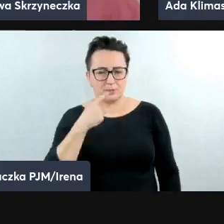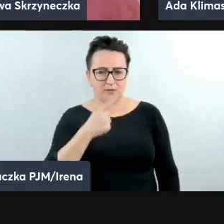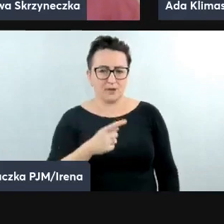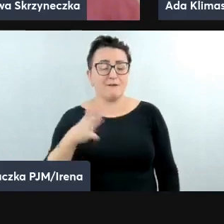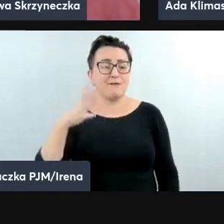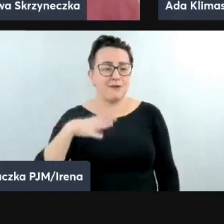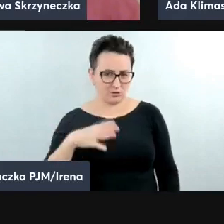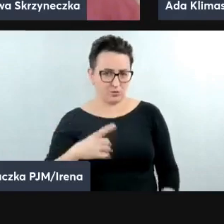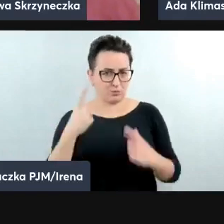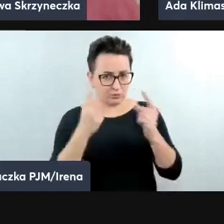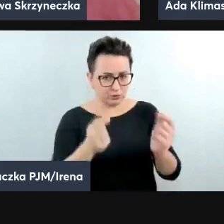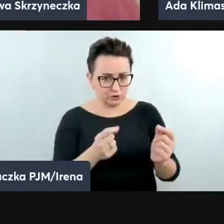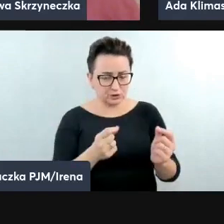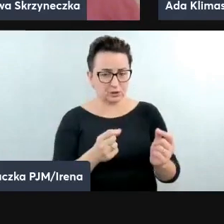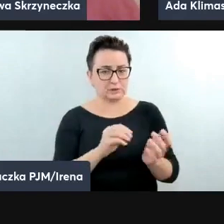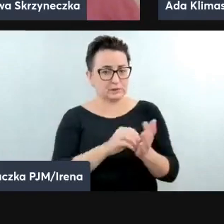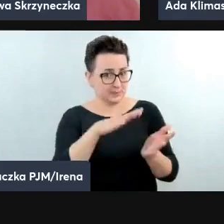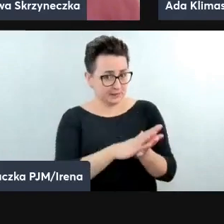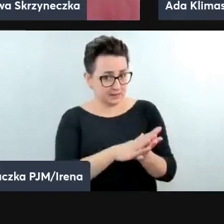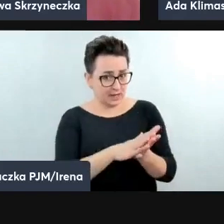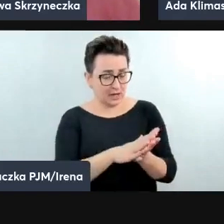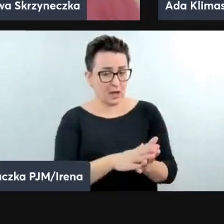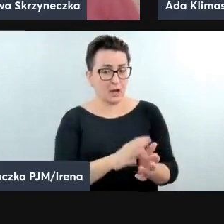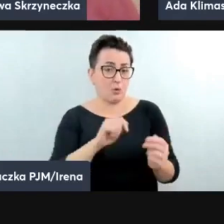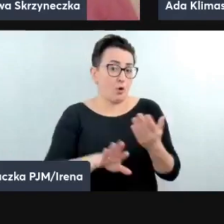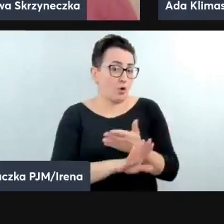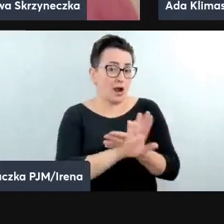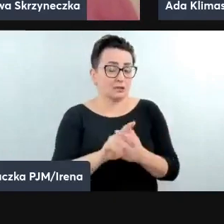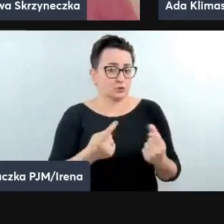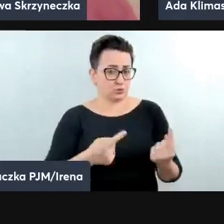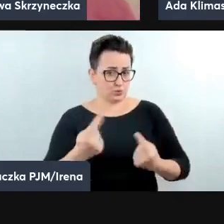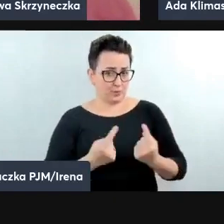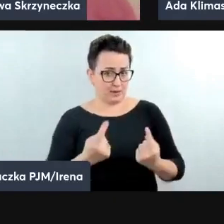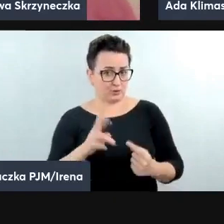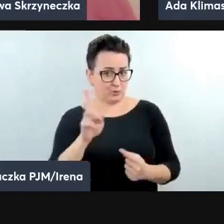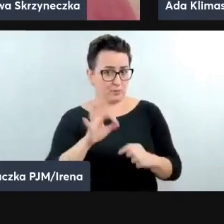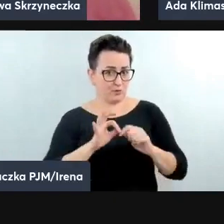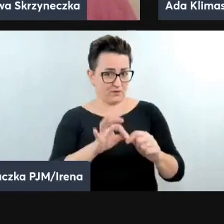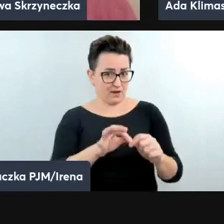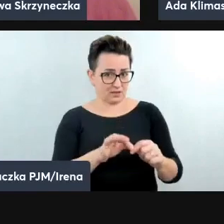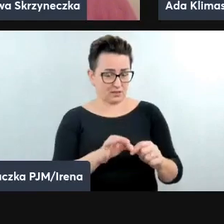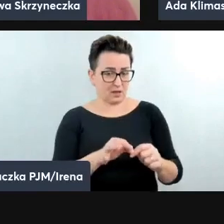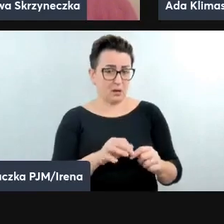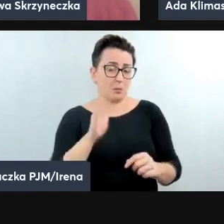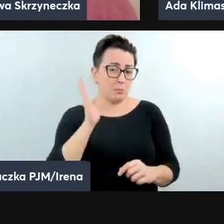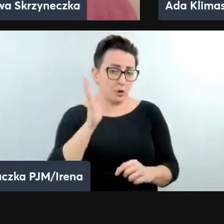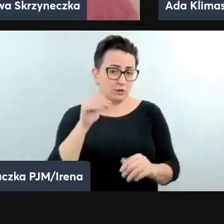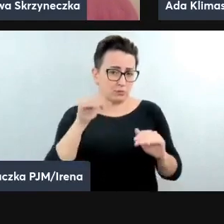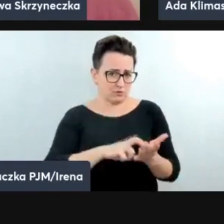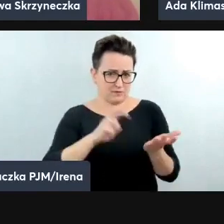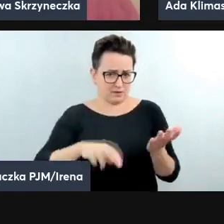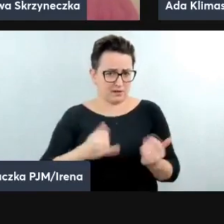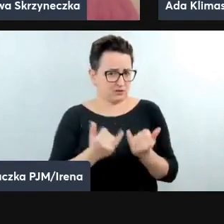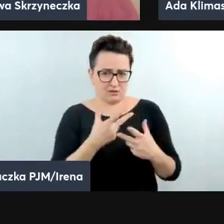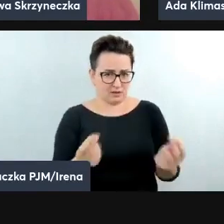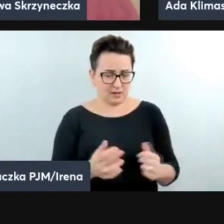trafi na naprawdę super osobę prowadzącą, ale ogólnie mam poczucie, że jesteśmy w procesie zmiany na